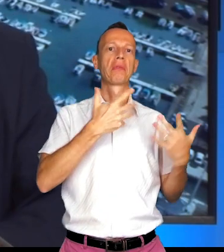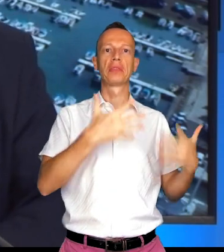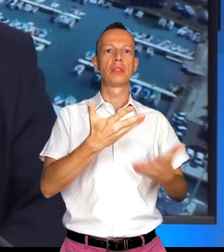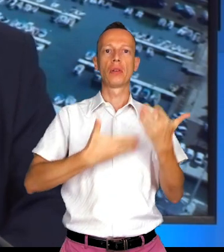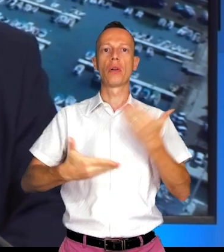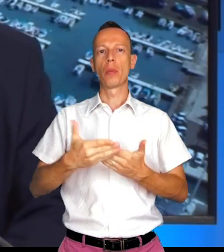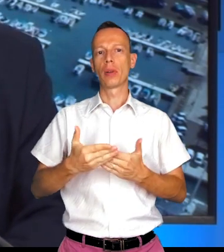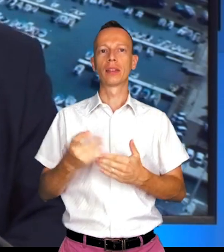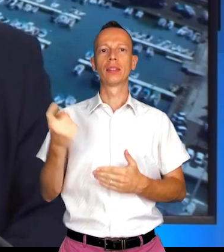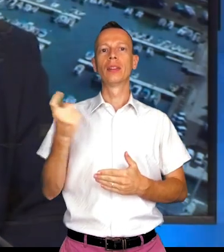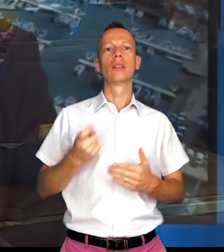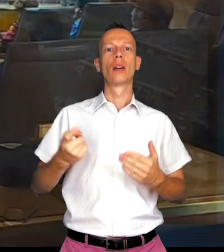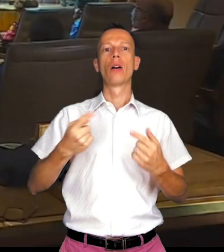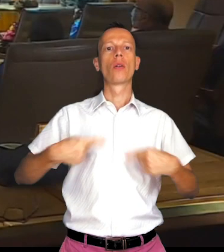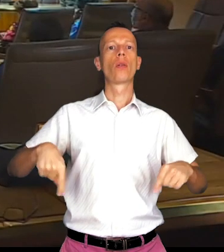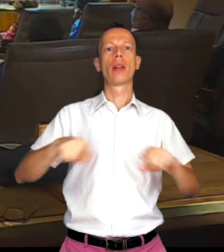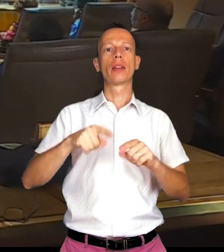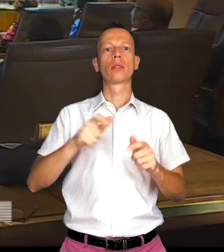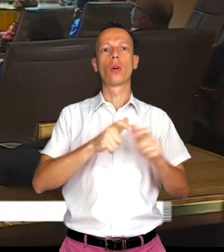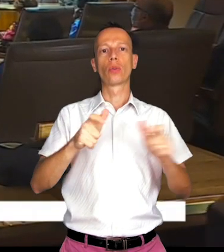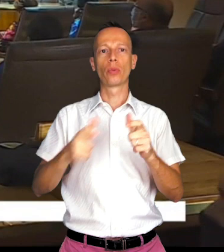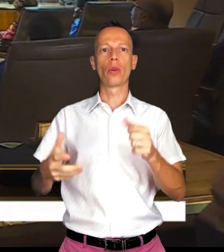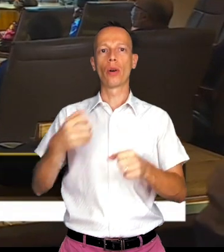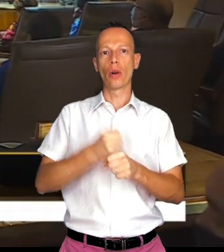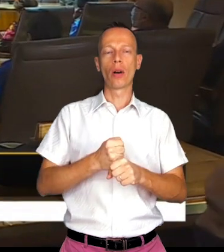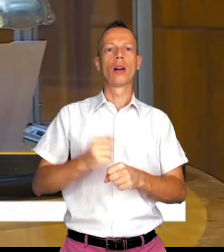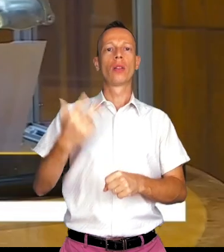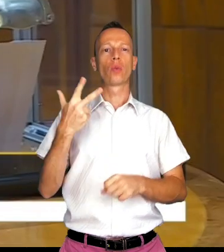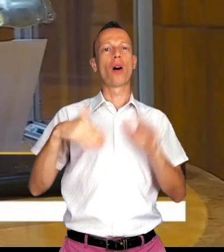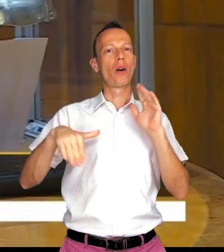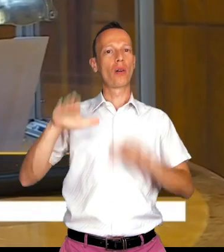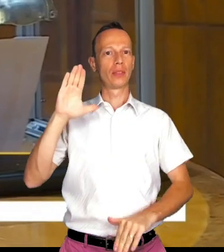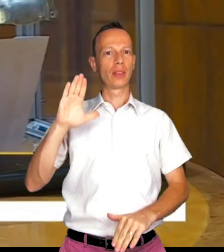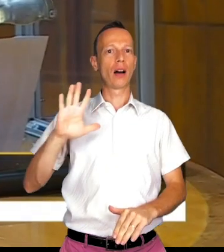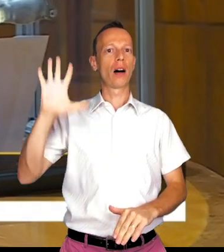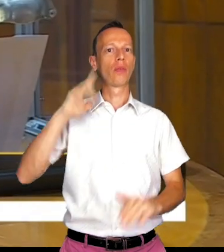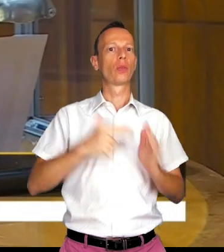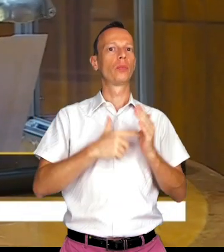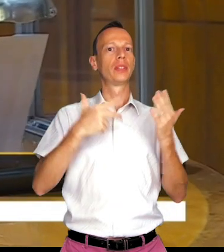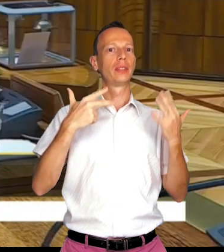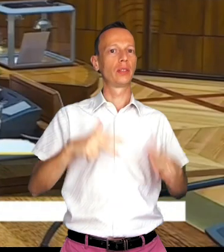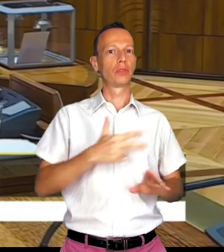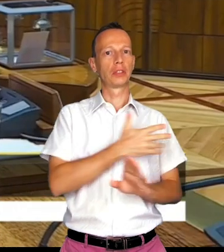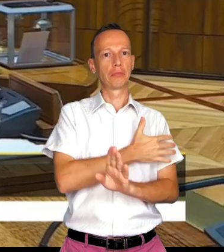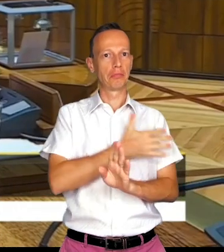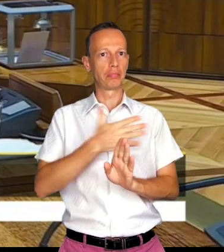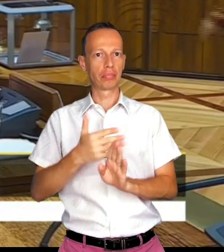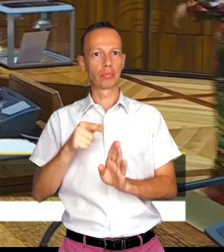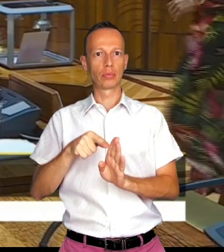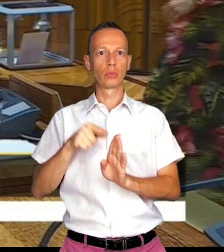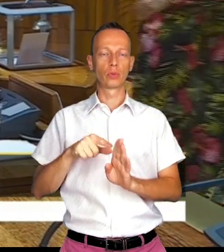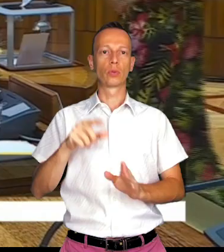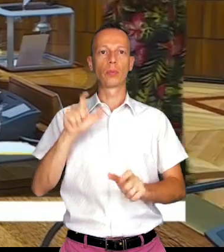remplace Kelly Hassin Mou du Collège des entrepreneurs élu en 2018. Ils étaient trois candidats en lice.